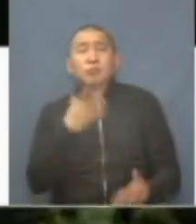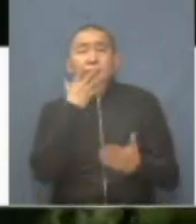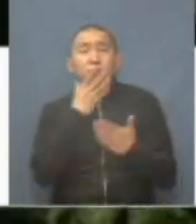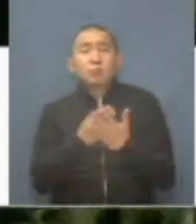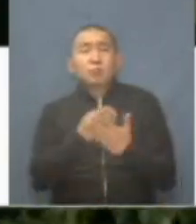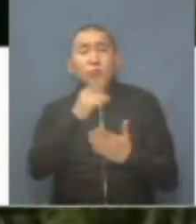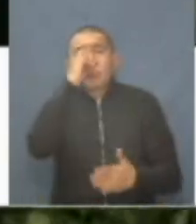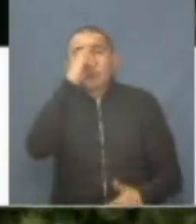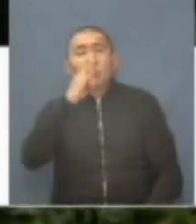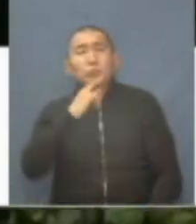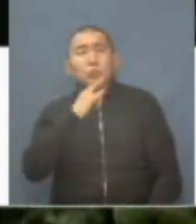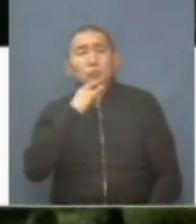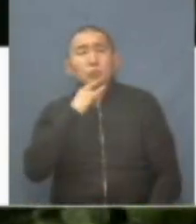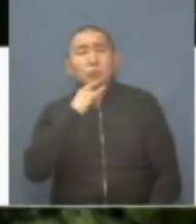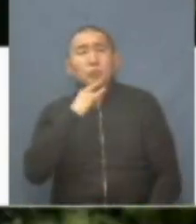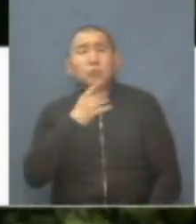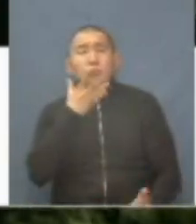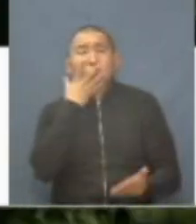өзіміздің Қазақстанымыз болған соң біз